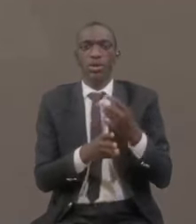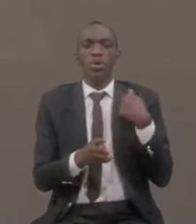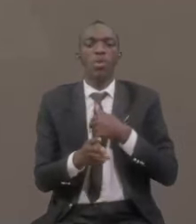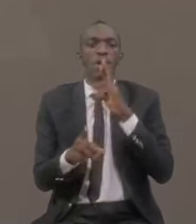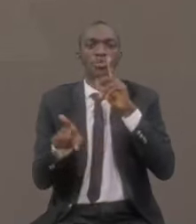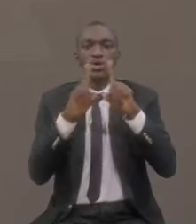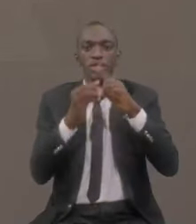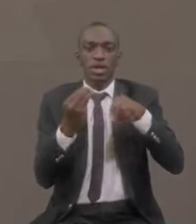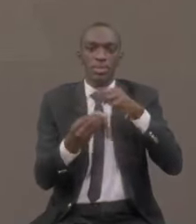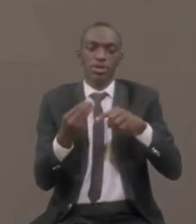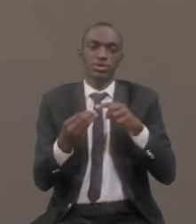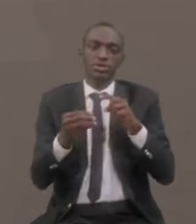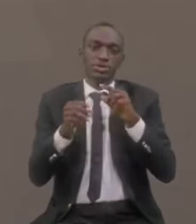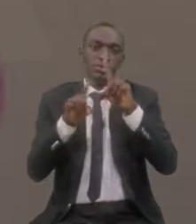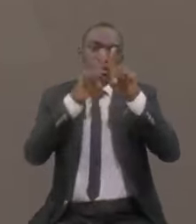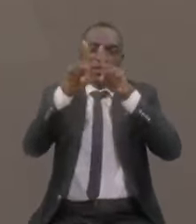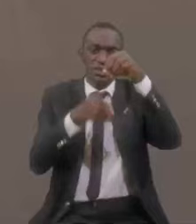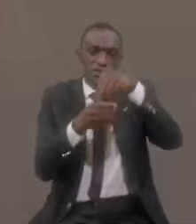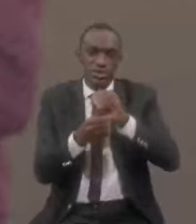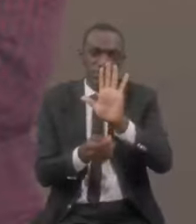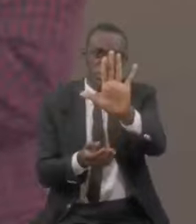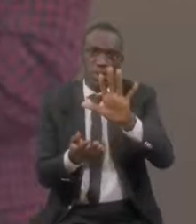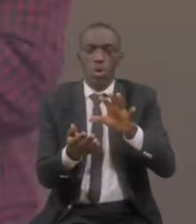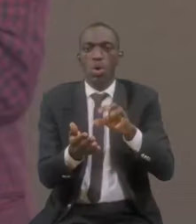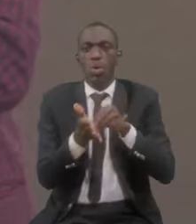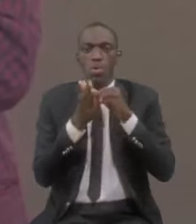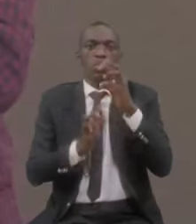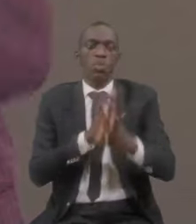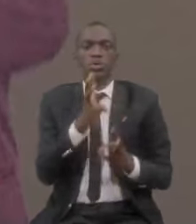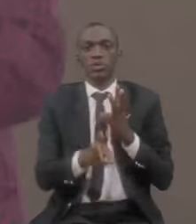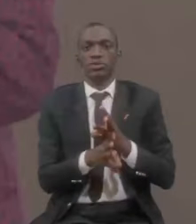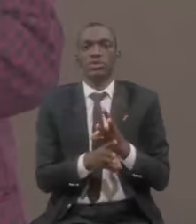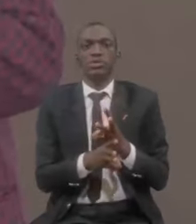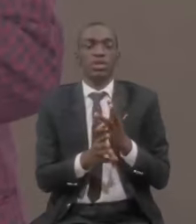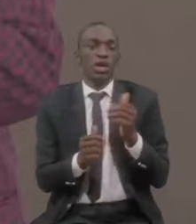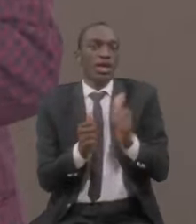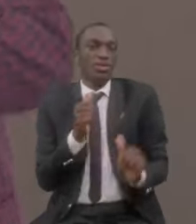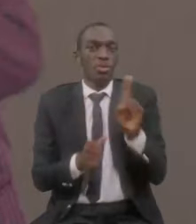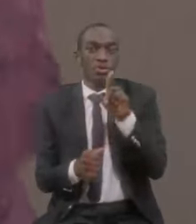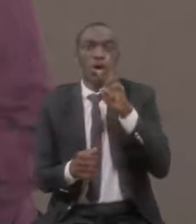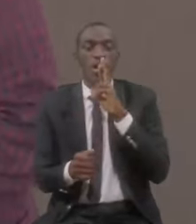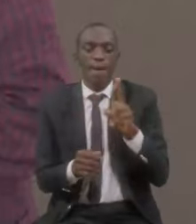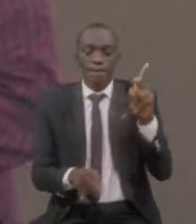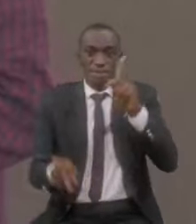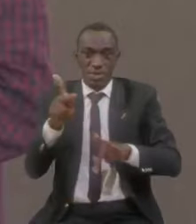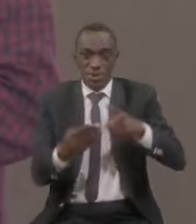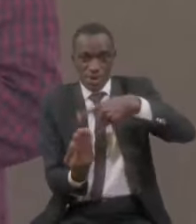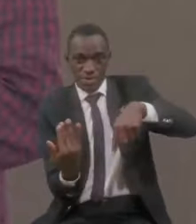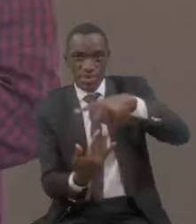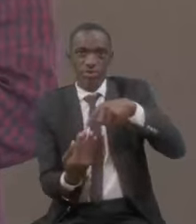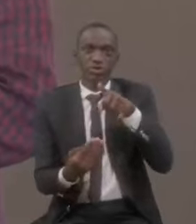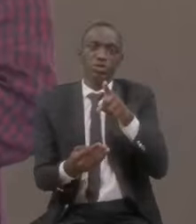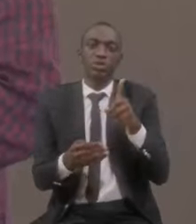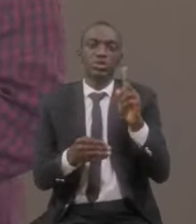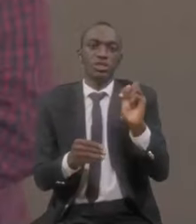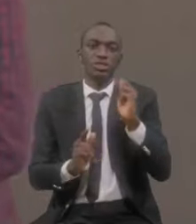étoiles dans ton monde, où que tu sois. Ceux qui sont autour de toi, le monde autour de toi,